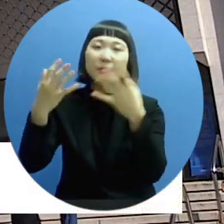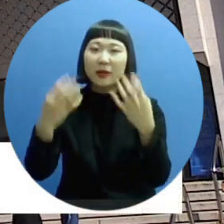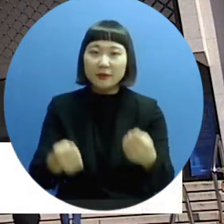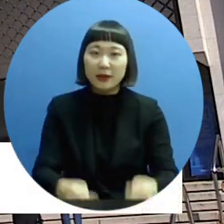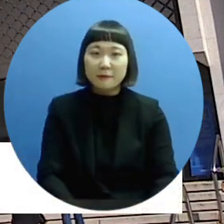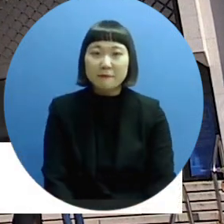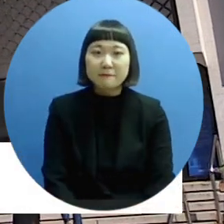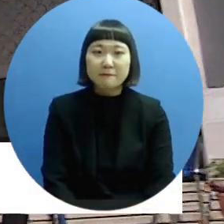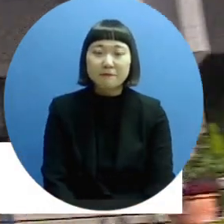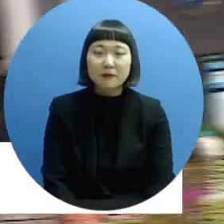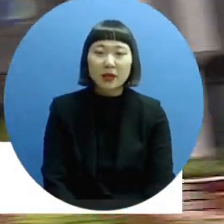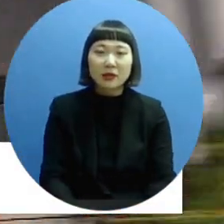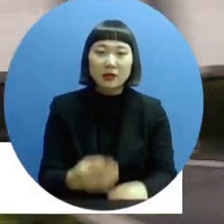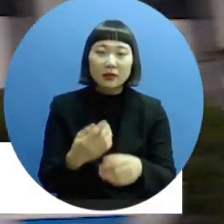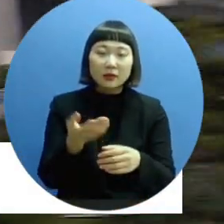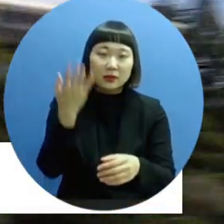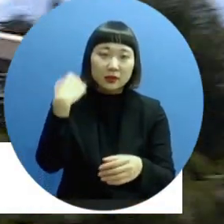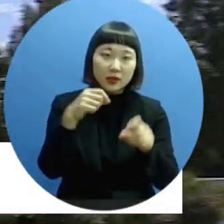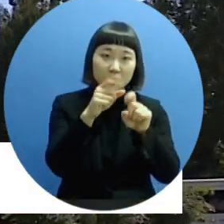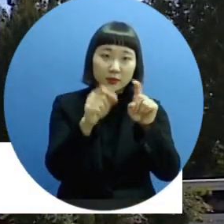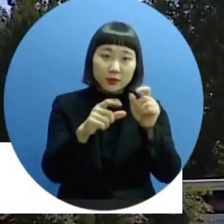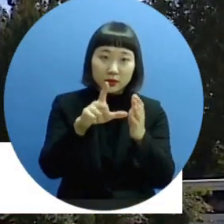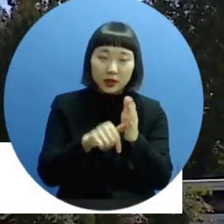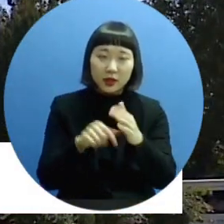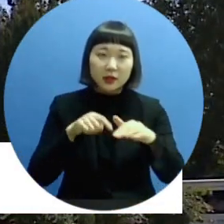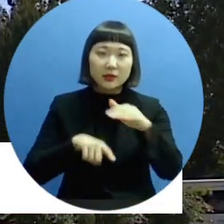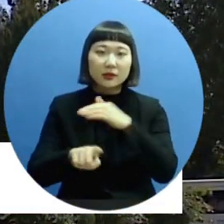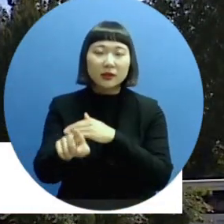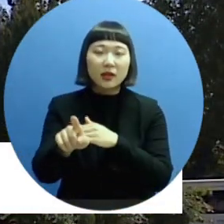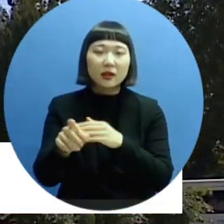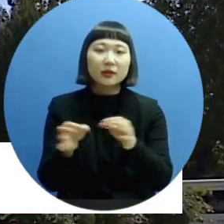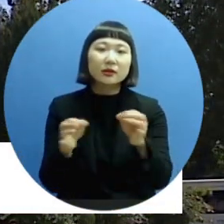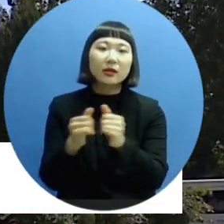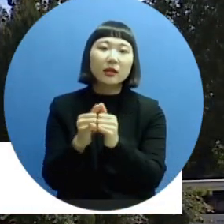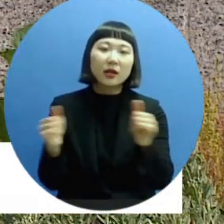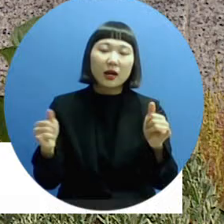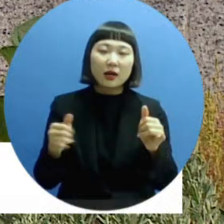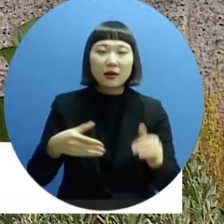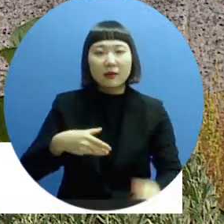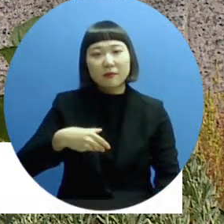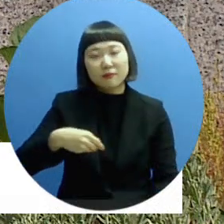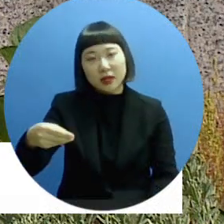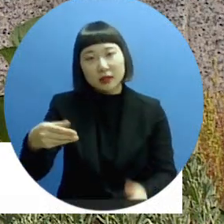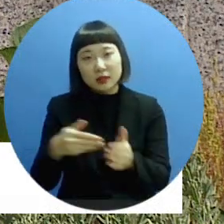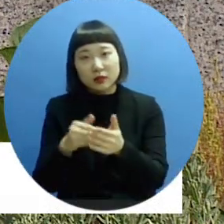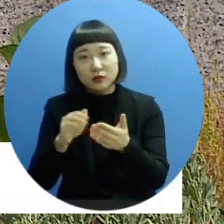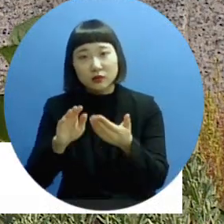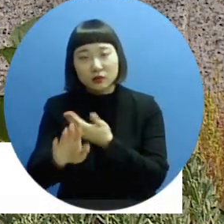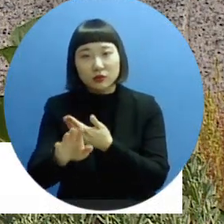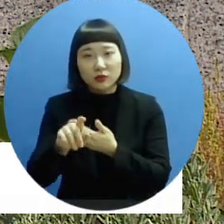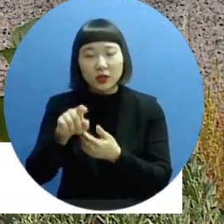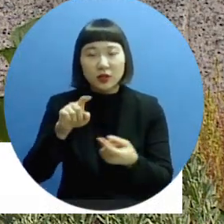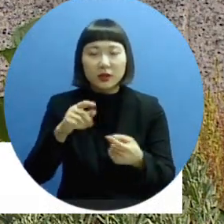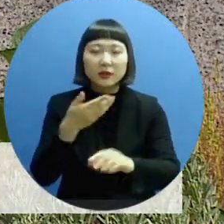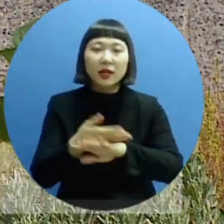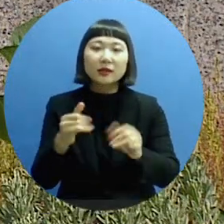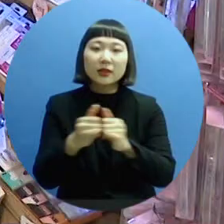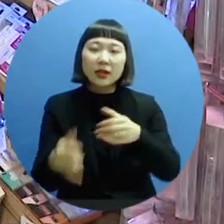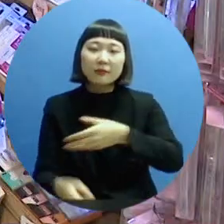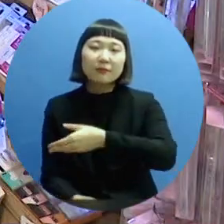지난 11월 인천시는 지하상가 점포를 빌린 뒤 다른 상인에게 재임대하던 임차인들에 대해 행정처분을